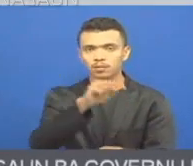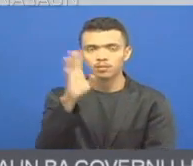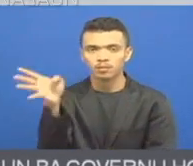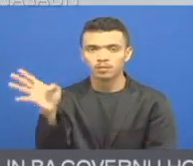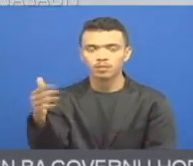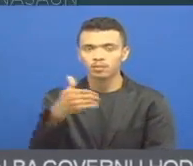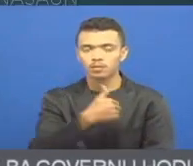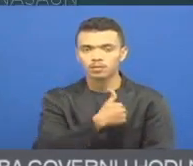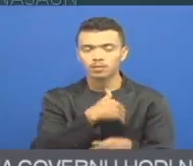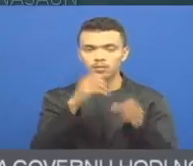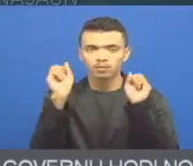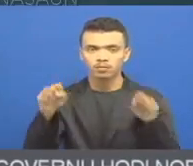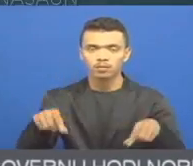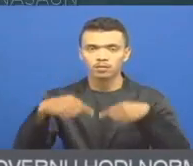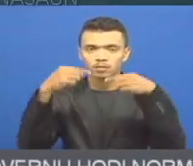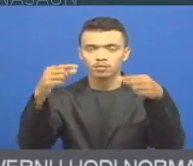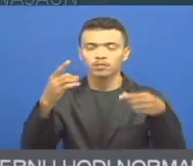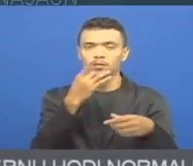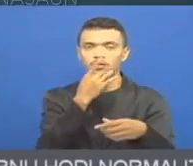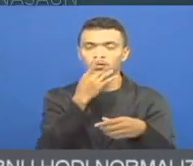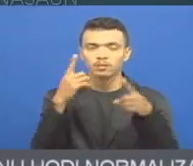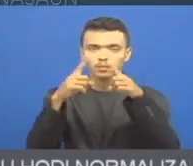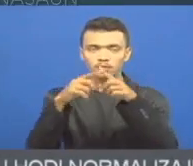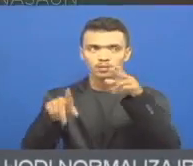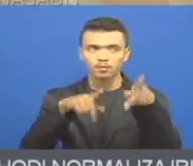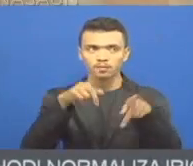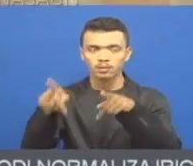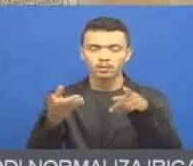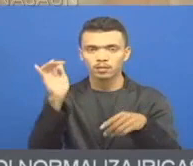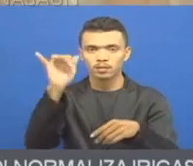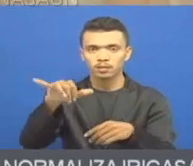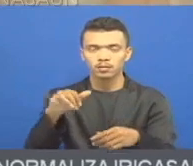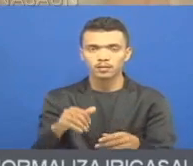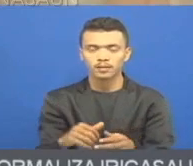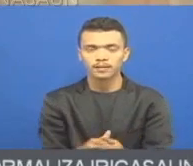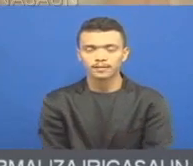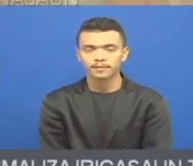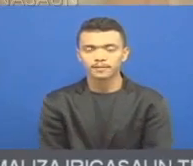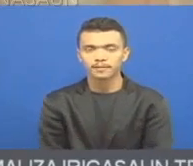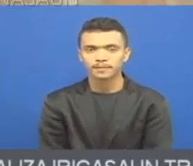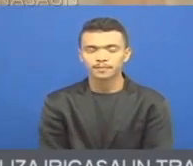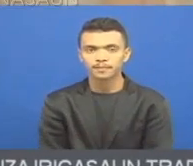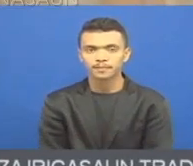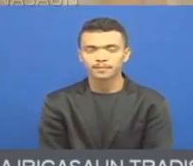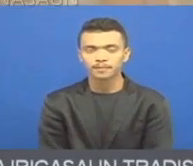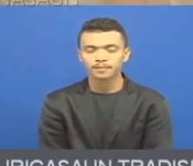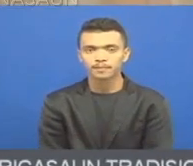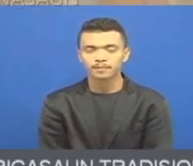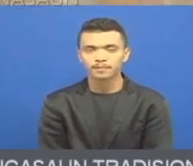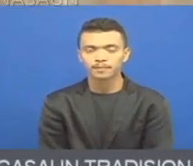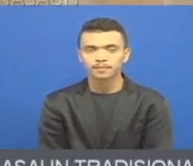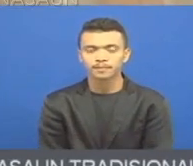tambane sida bele fornese dina elektrisidade ba ye kumdari sira ge saburai musune ya tamona